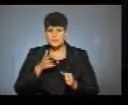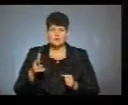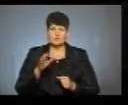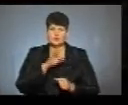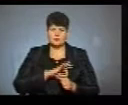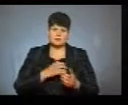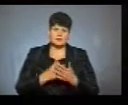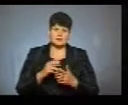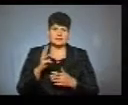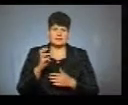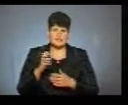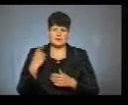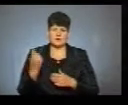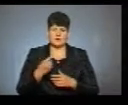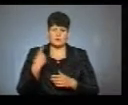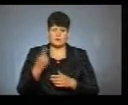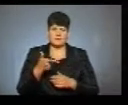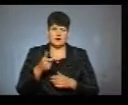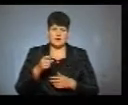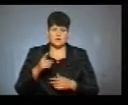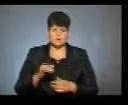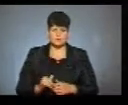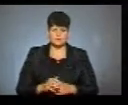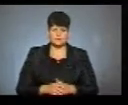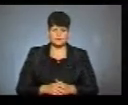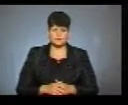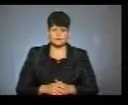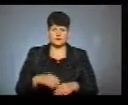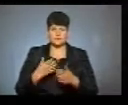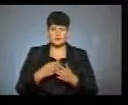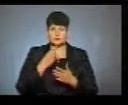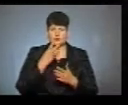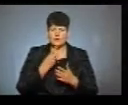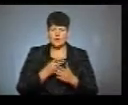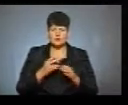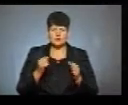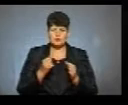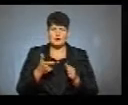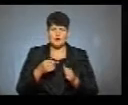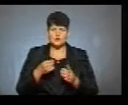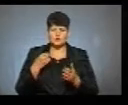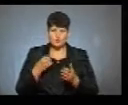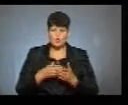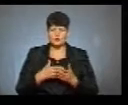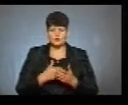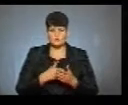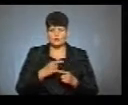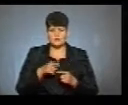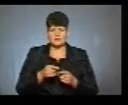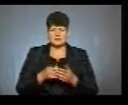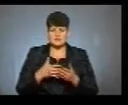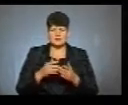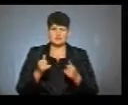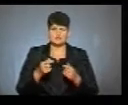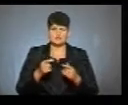використовує близько 300 кубометрів природного газу. Статистика показує, що зимою, як правило, газ дорожчий, тому я вирішив по тій ціні, що зараз